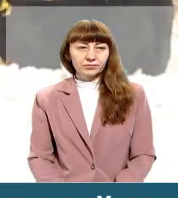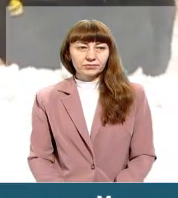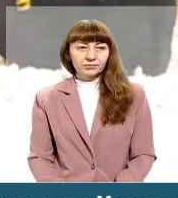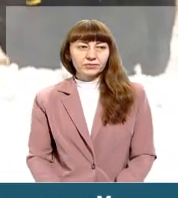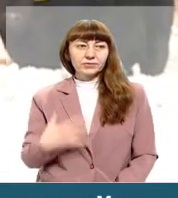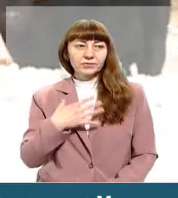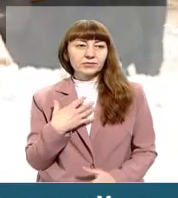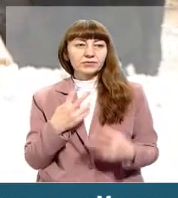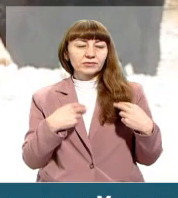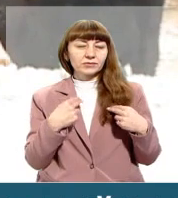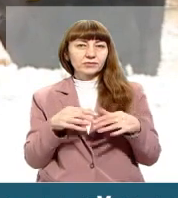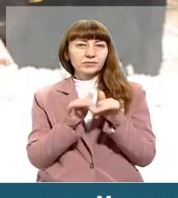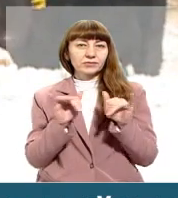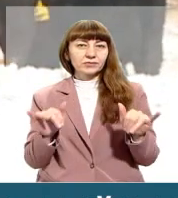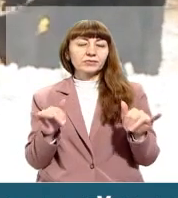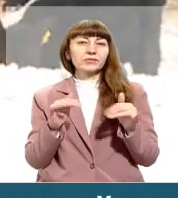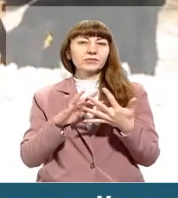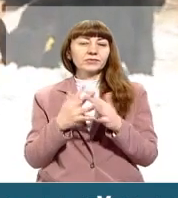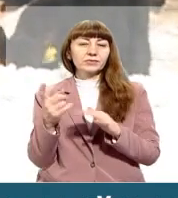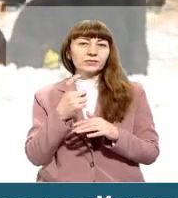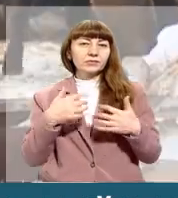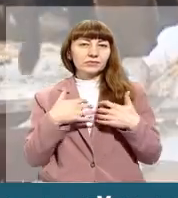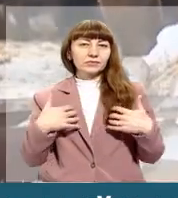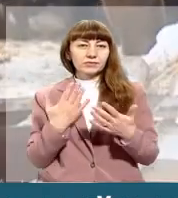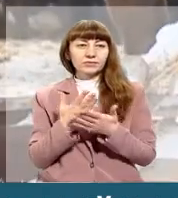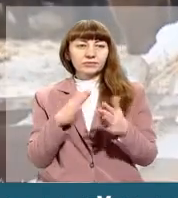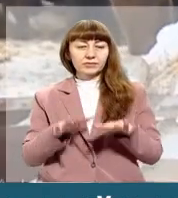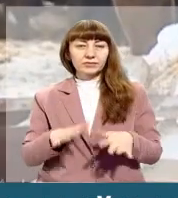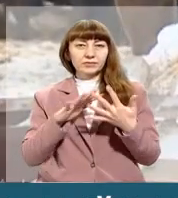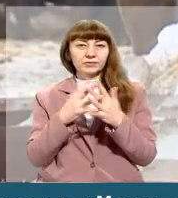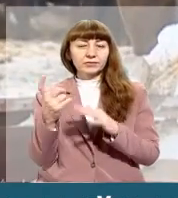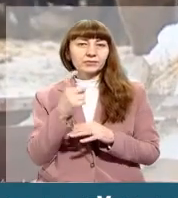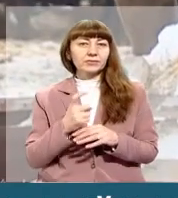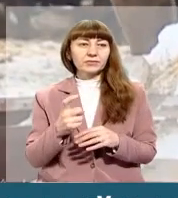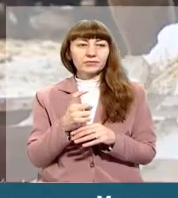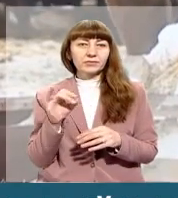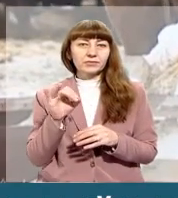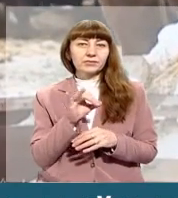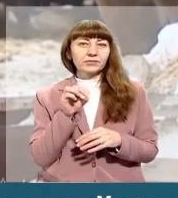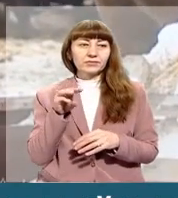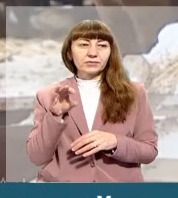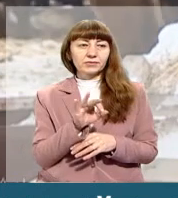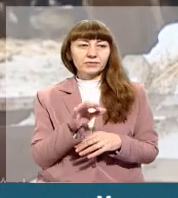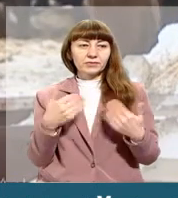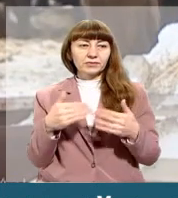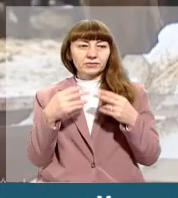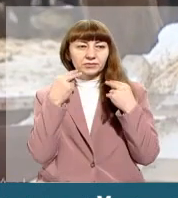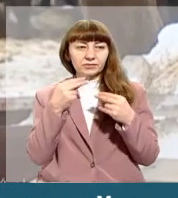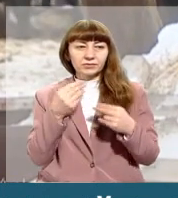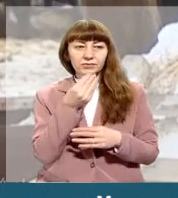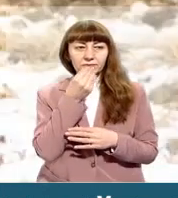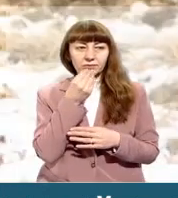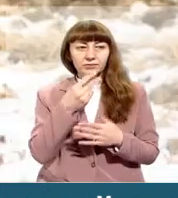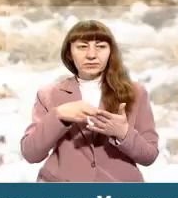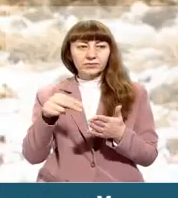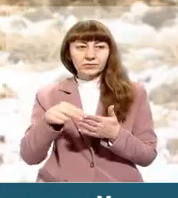Важную роль в развитии сельского хозяйства, в частности животноводства, играют местные крестьянские хозяйства и ТО. Для производства качественной продукции